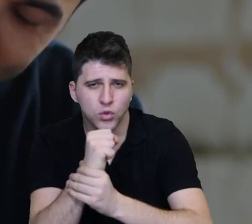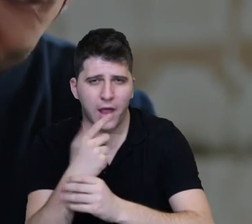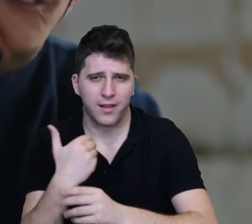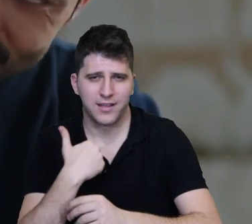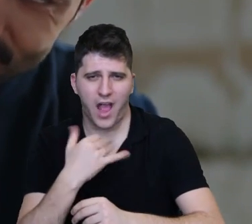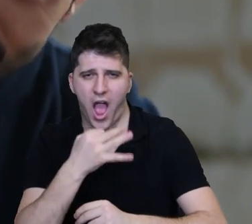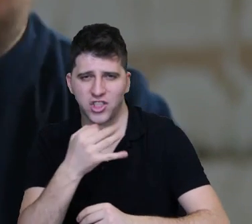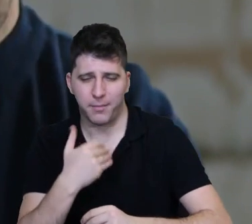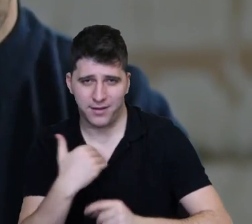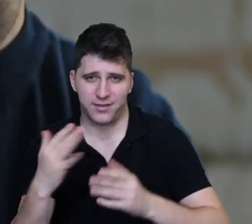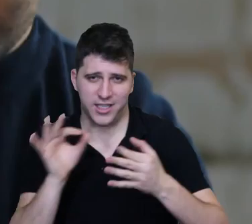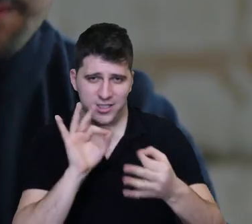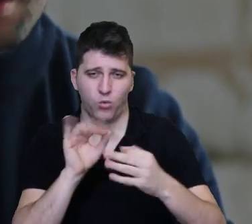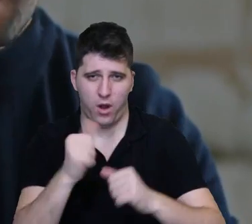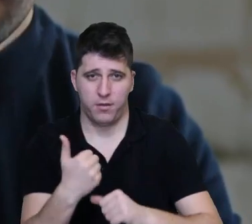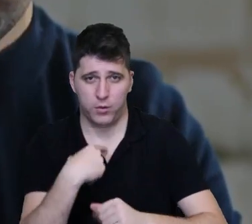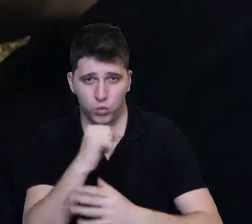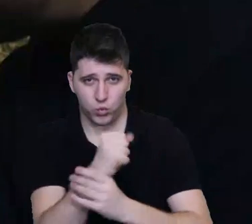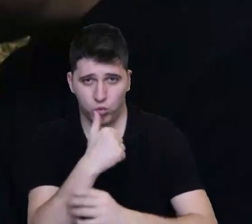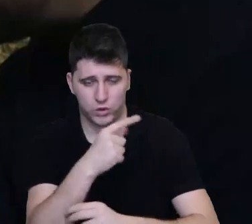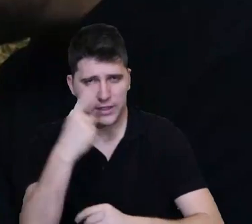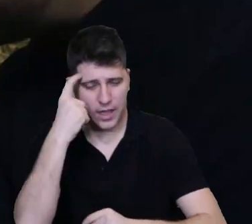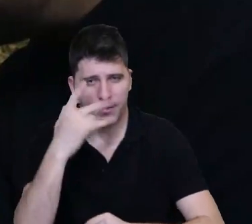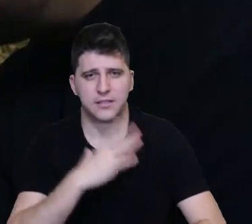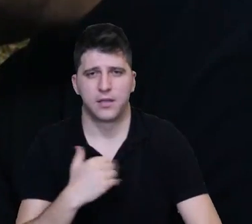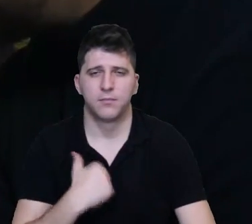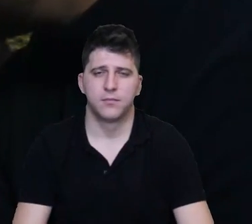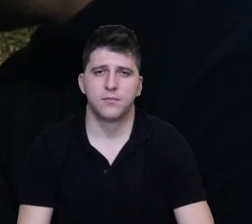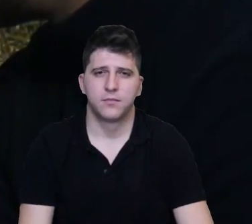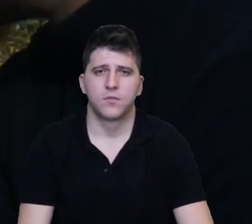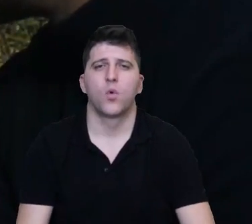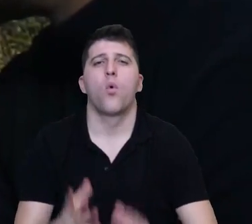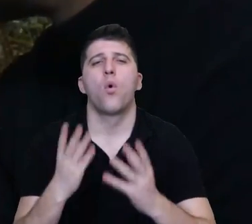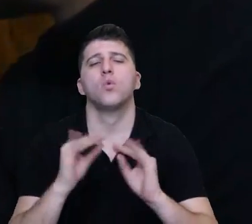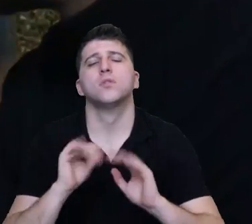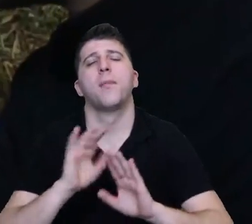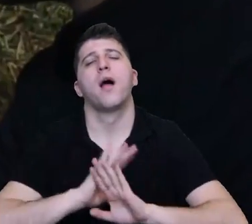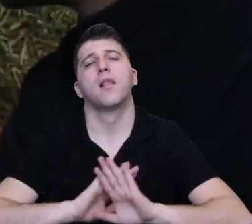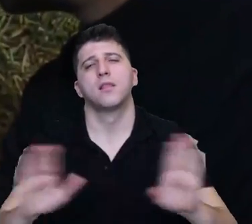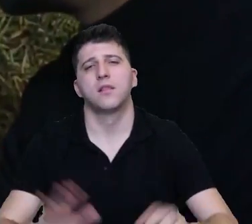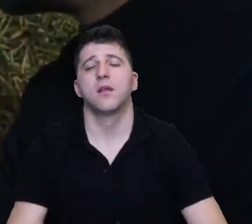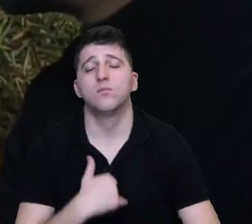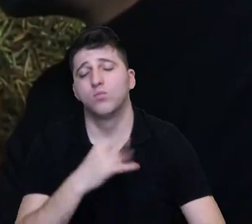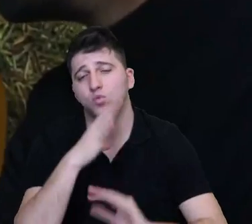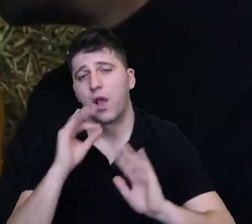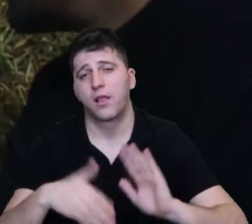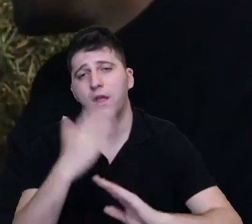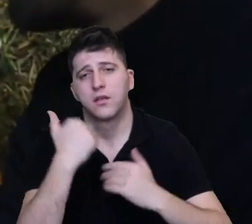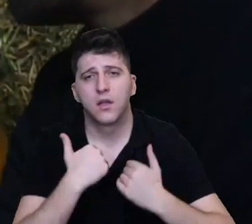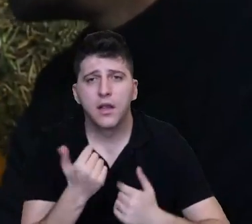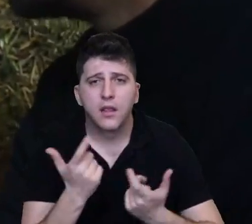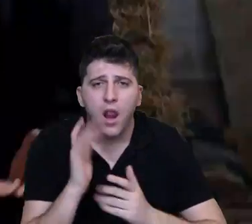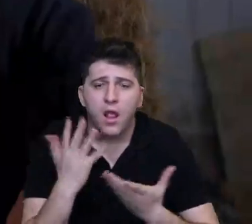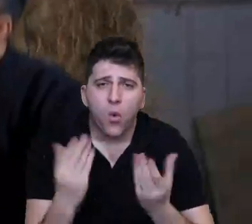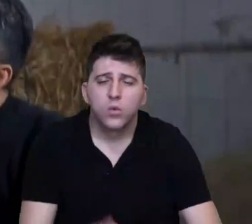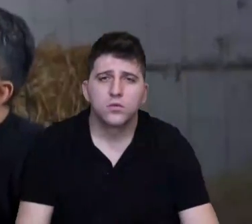ilişkisi önemlidir. Ben de ustamı tanımak isterim. Oldu o zaman. Bana müsaade hadi. Nereye ya,